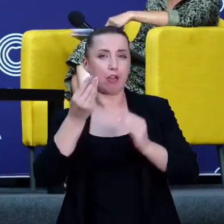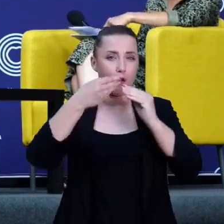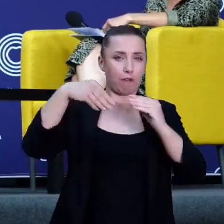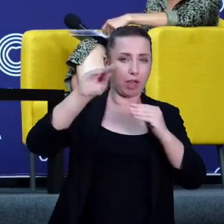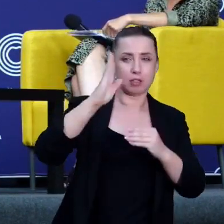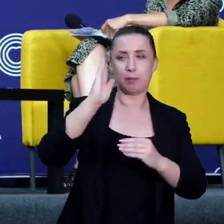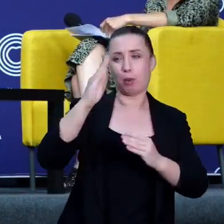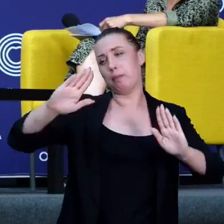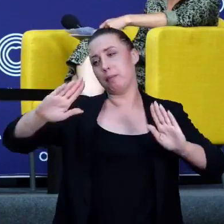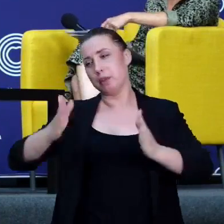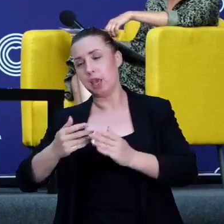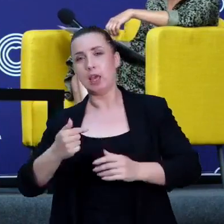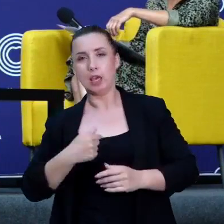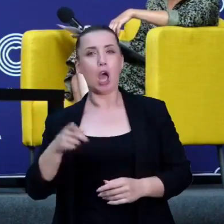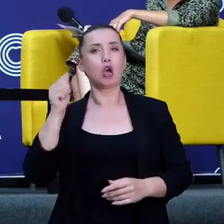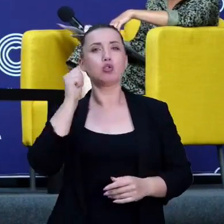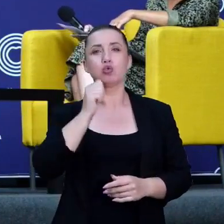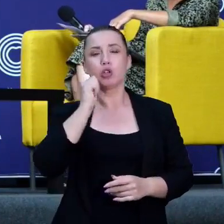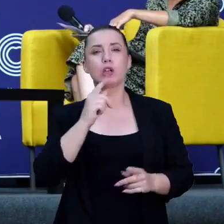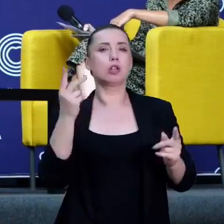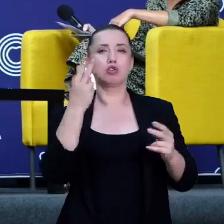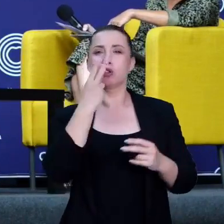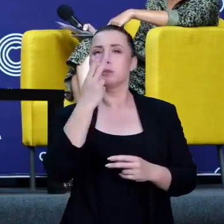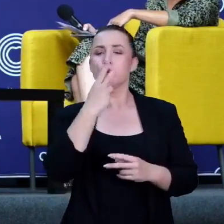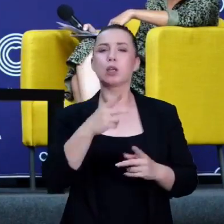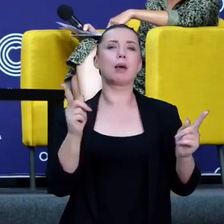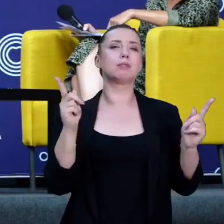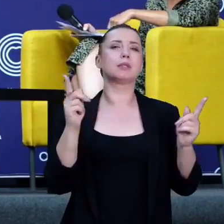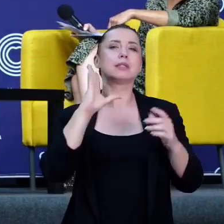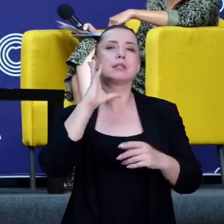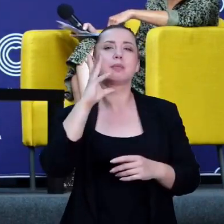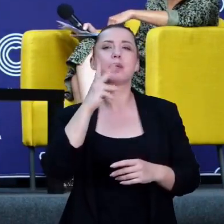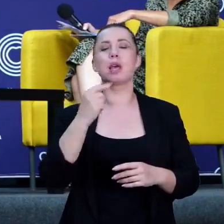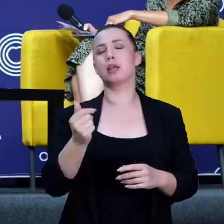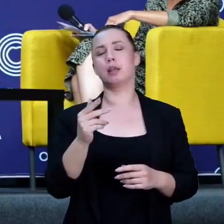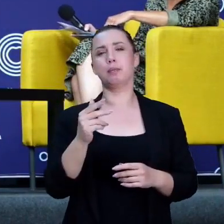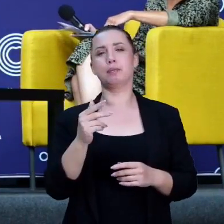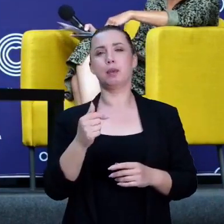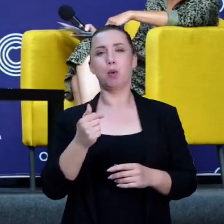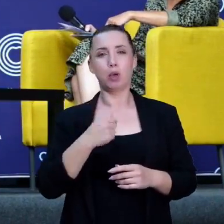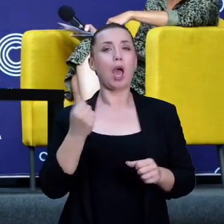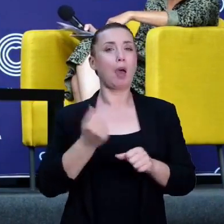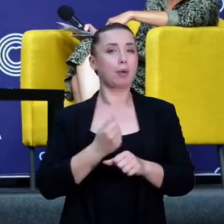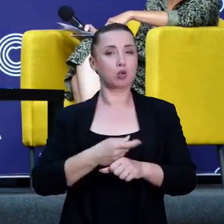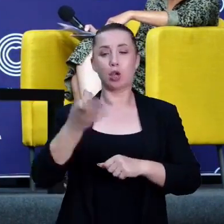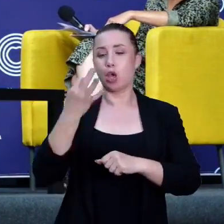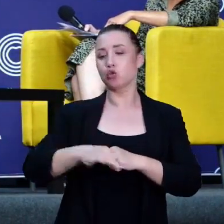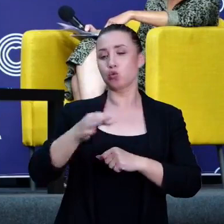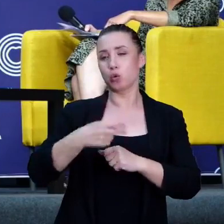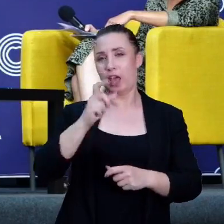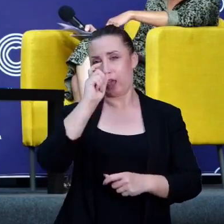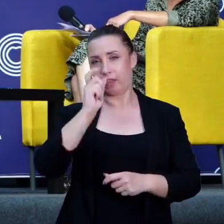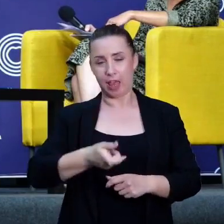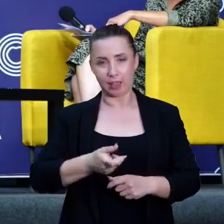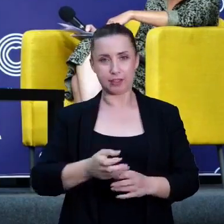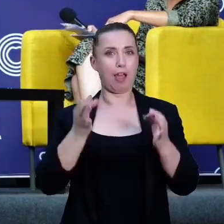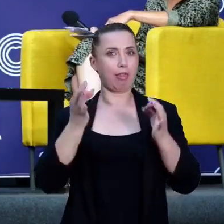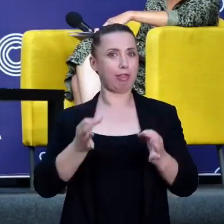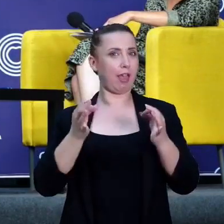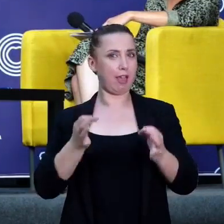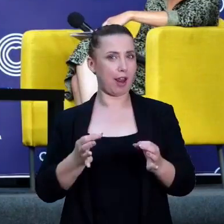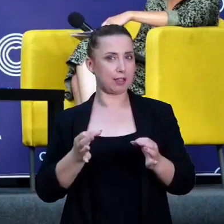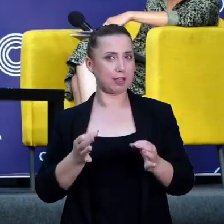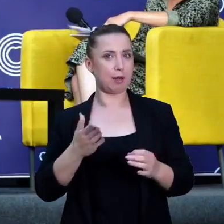z młodością i pięknem na co dzień, bo właśnie pracuję na uczelni w Gdańsku, gdzie w przewadze w tej chwili akurat